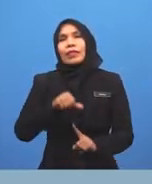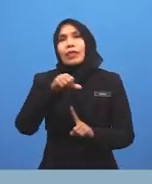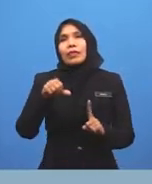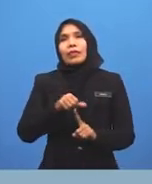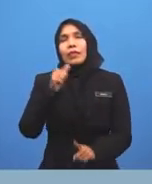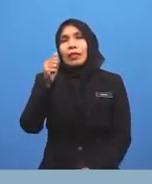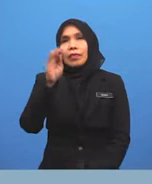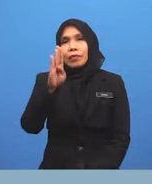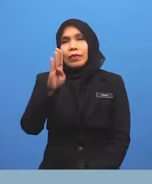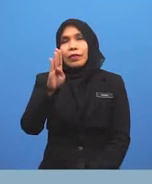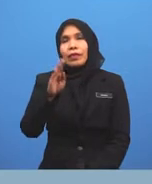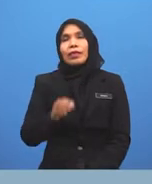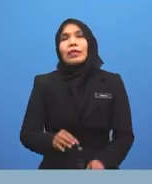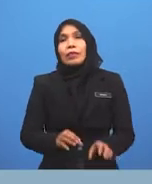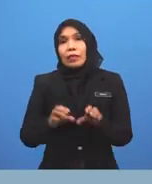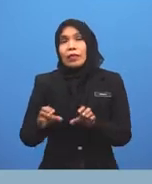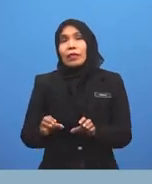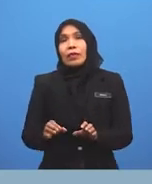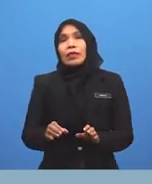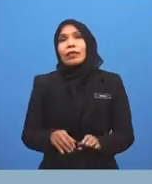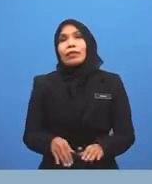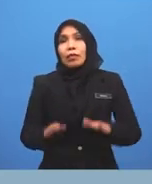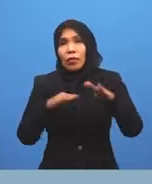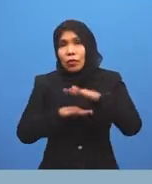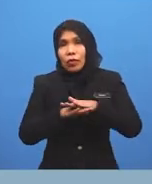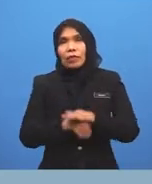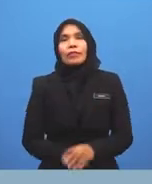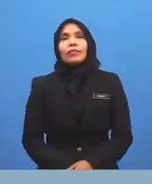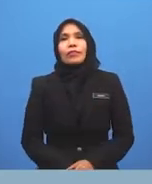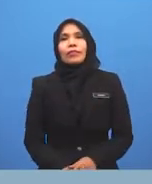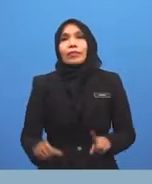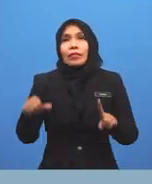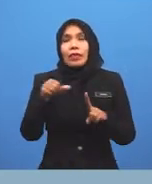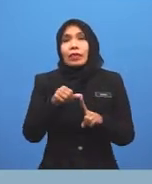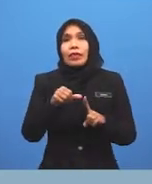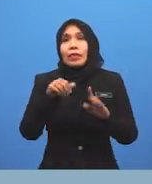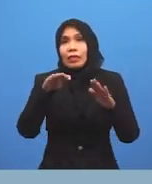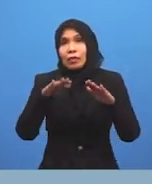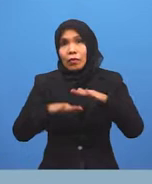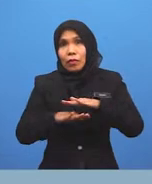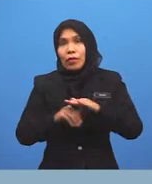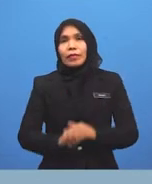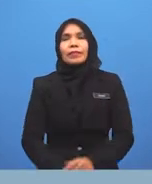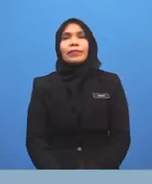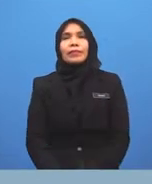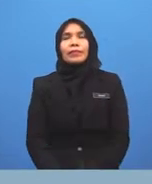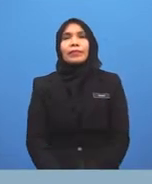Apabila bahagian AB bergerak ke bawah, ini bermakna arah gerakan daya adalah ke bawah.